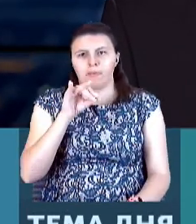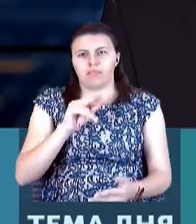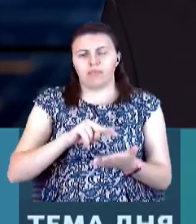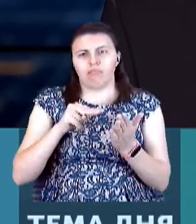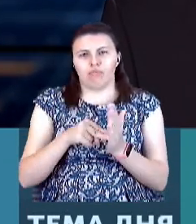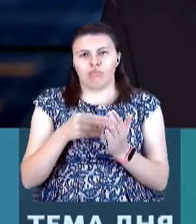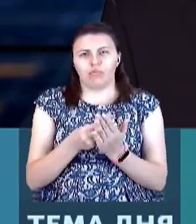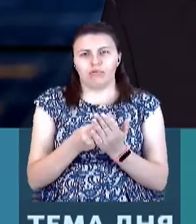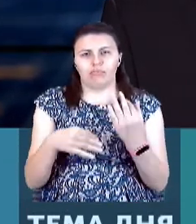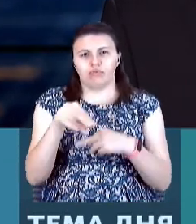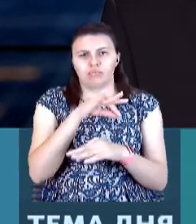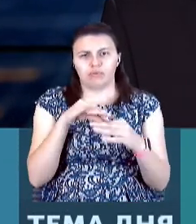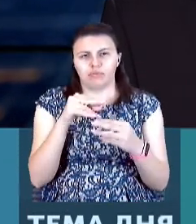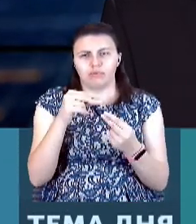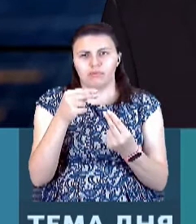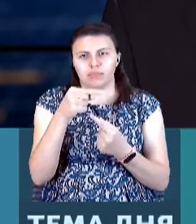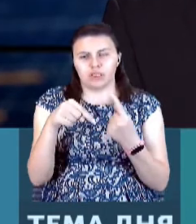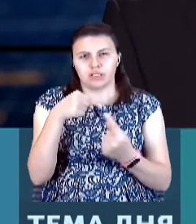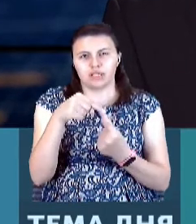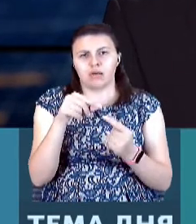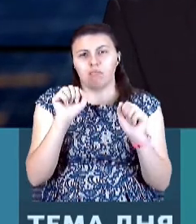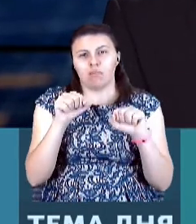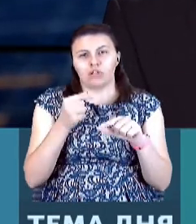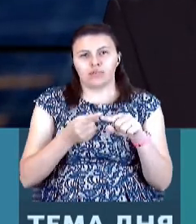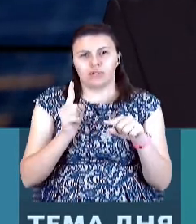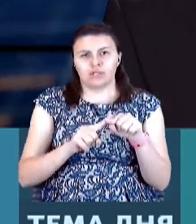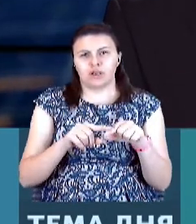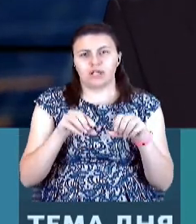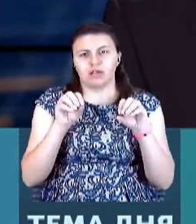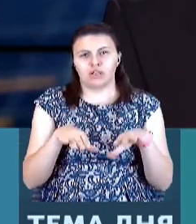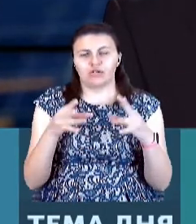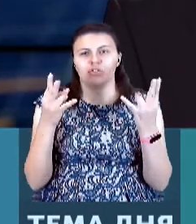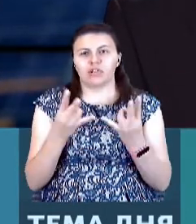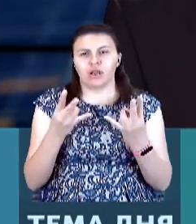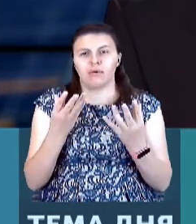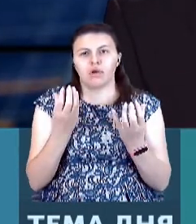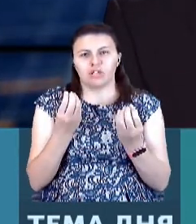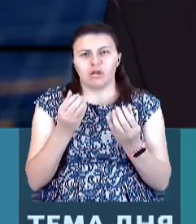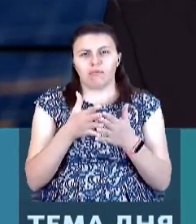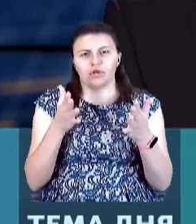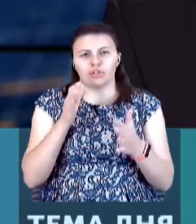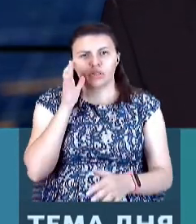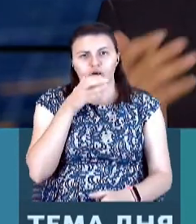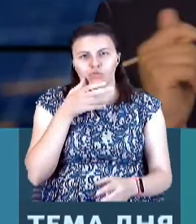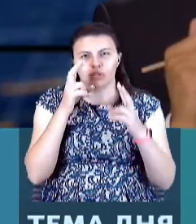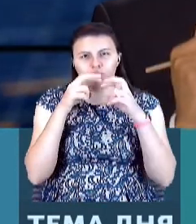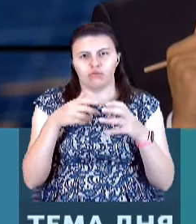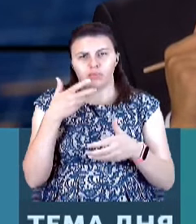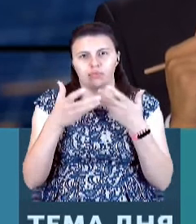бюджетів бізнесів. Тому, можливо, що це рішення все-таки ще треба більш серйозно переглядати.